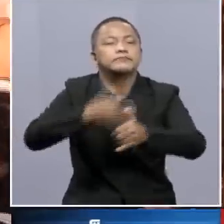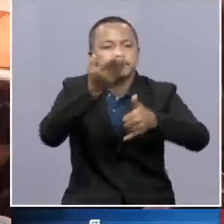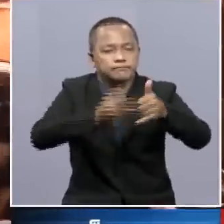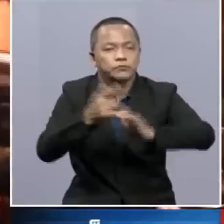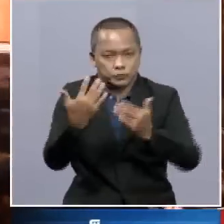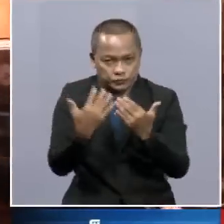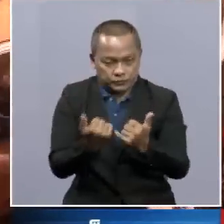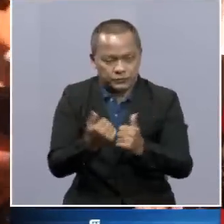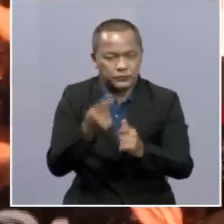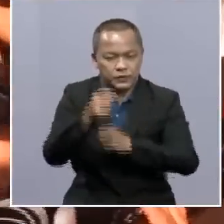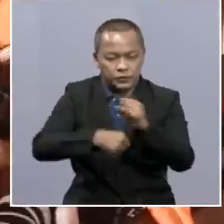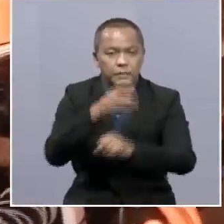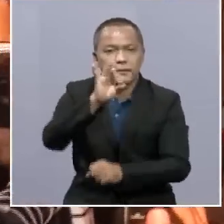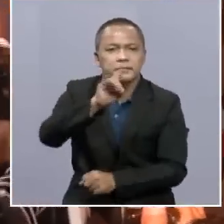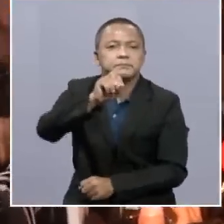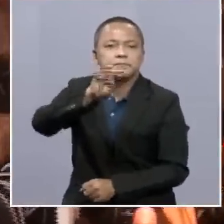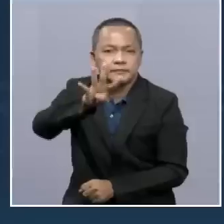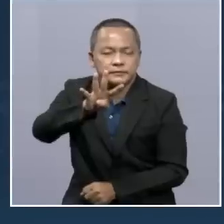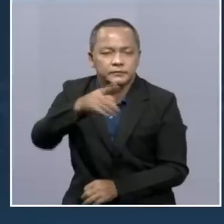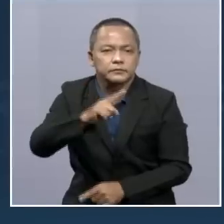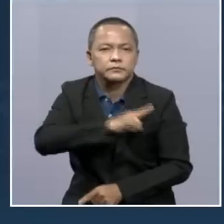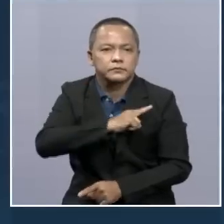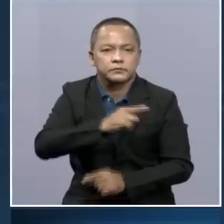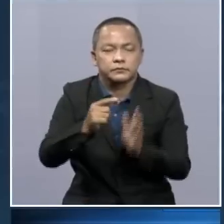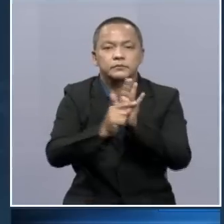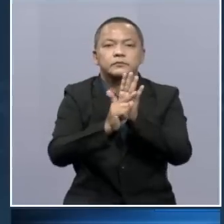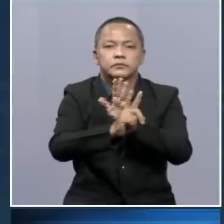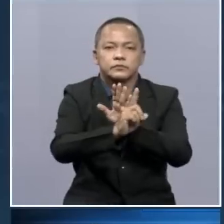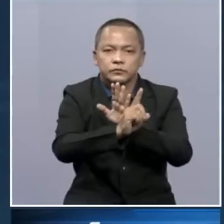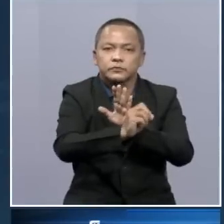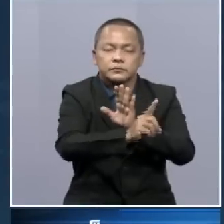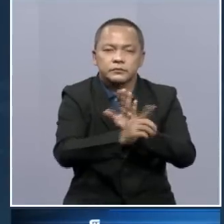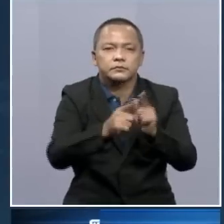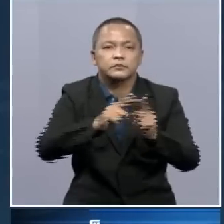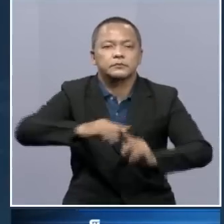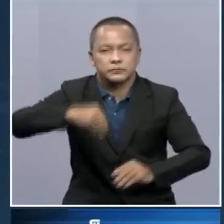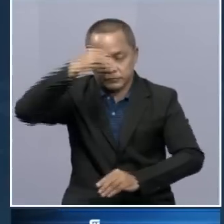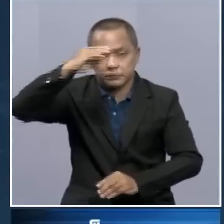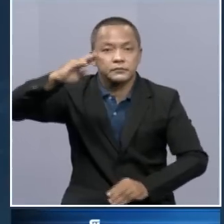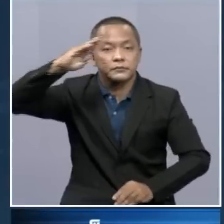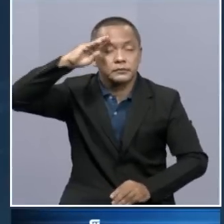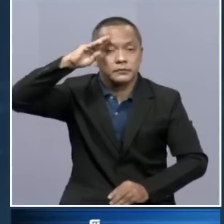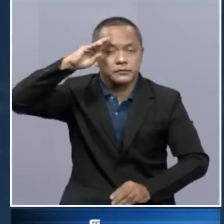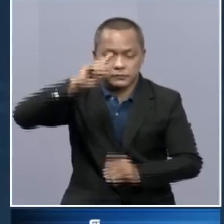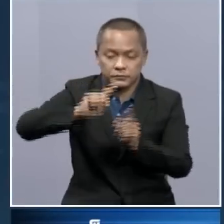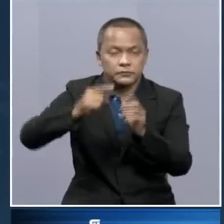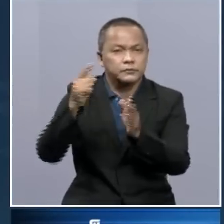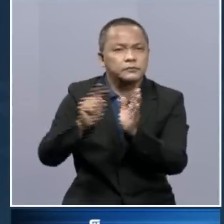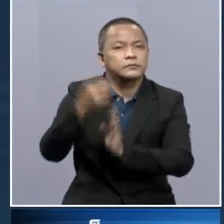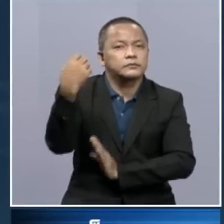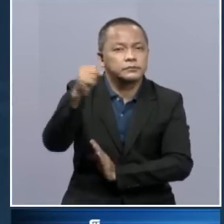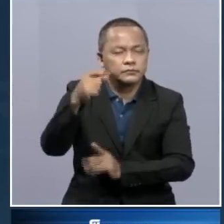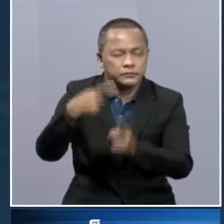จจุบันอายุ84ปีแล้วนะครับเป็นคนจังหวัด101ครับเรียนโรงเรียนในร้อยพระจุลจอม9รุ่น10แล้ว